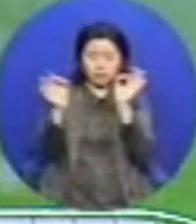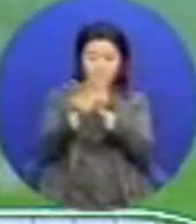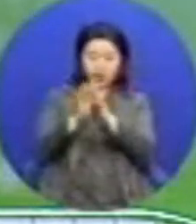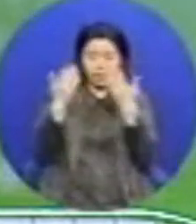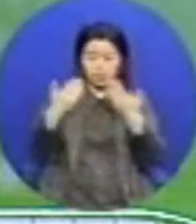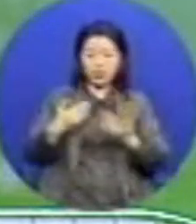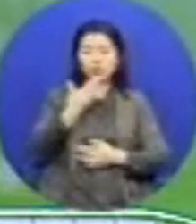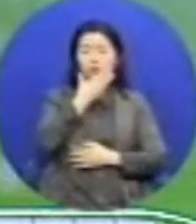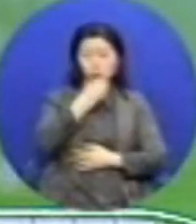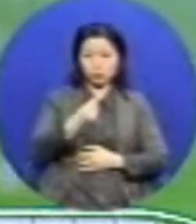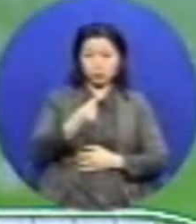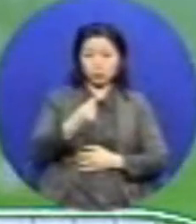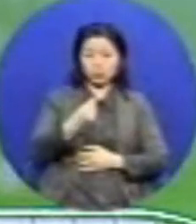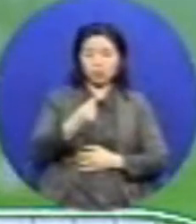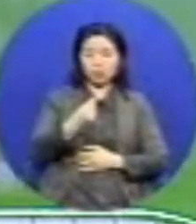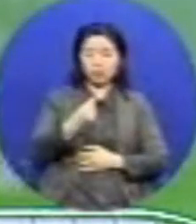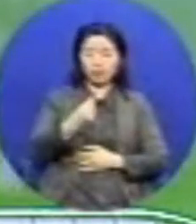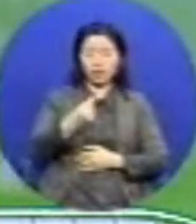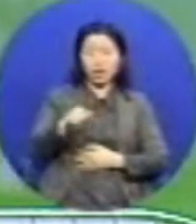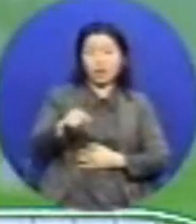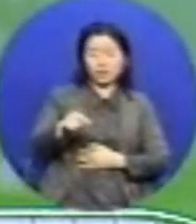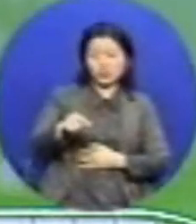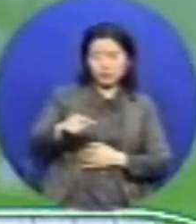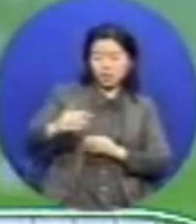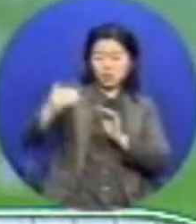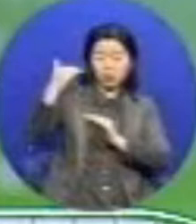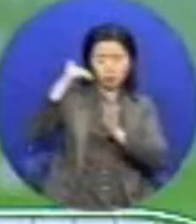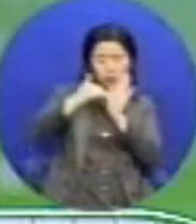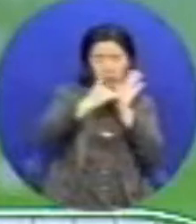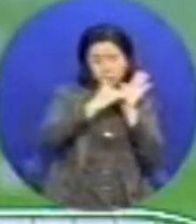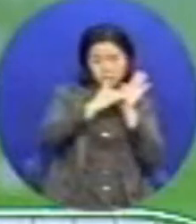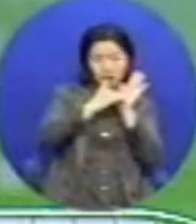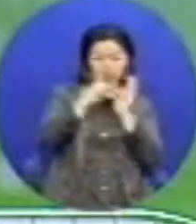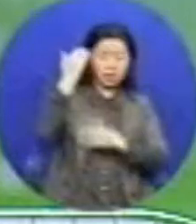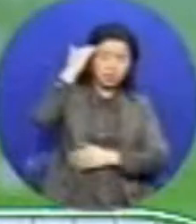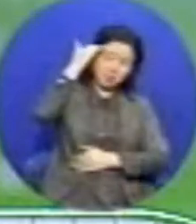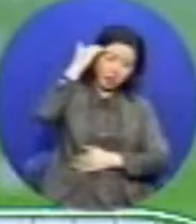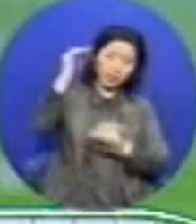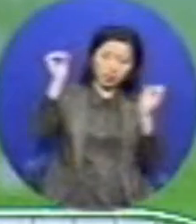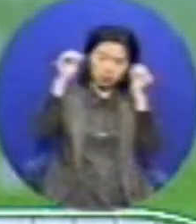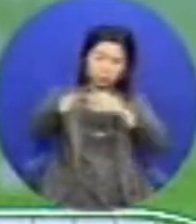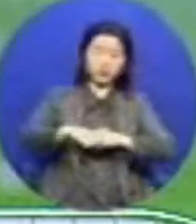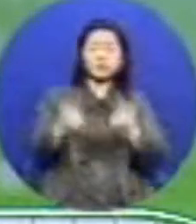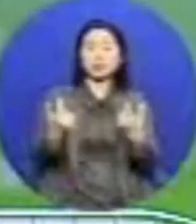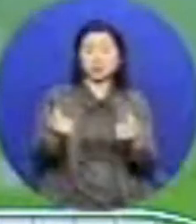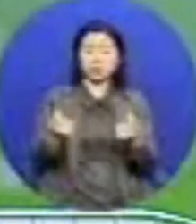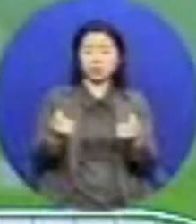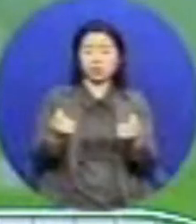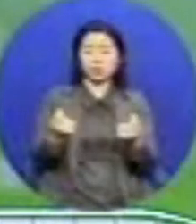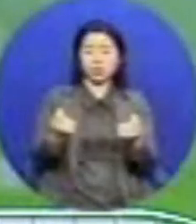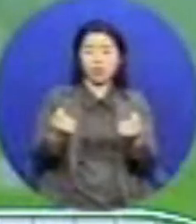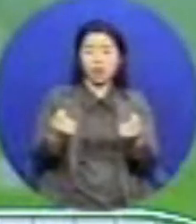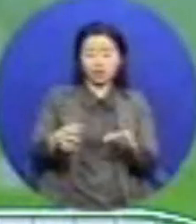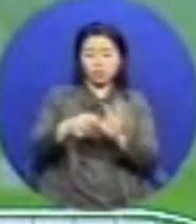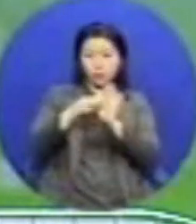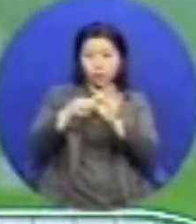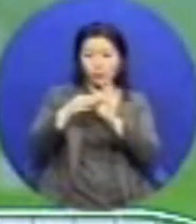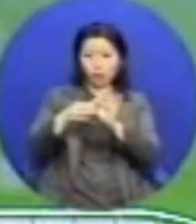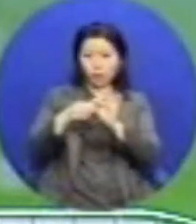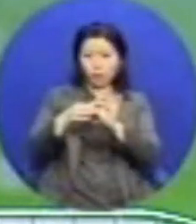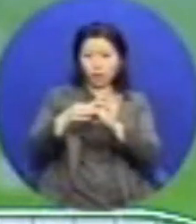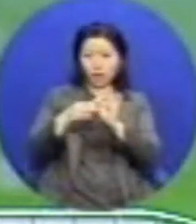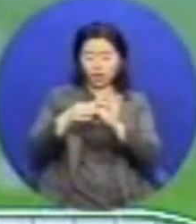관계를 가로막는 장벽이 무너진 거 있어요 죄사함을 받았다 면 예수님과의 관계가 바로